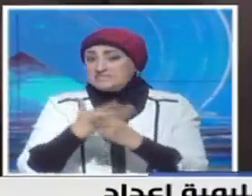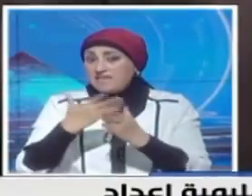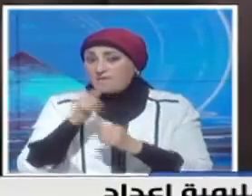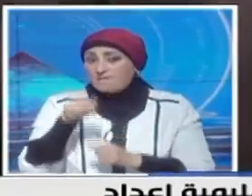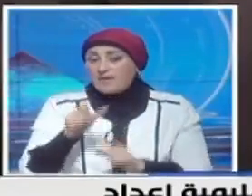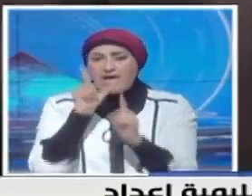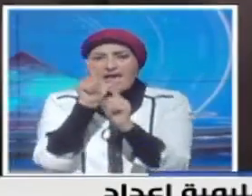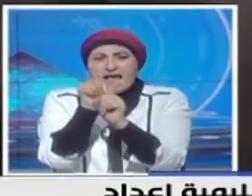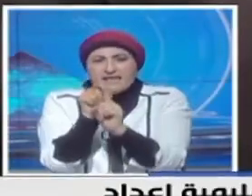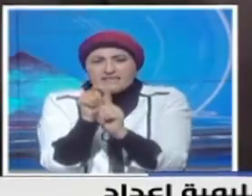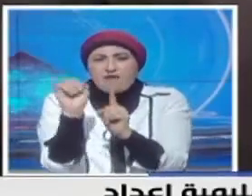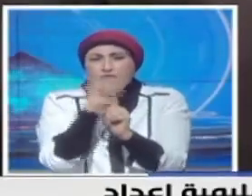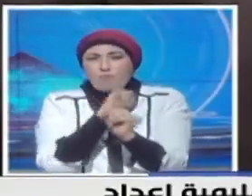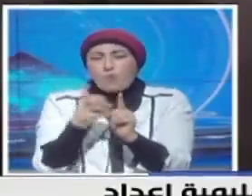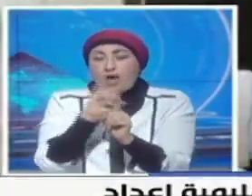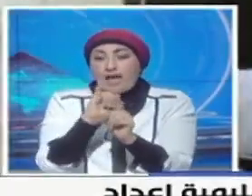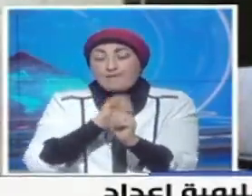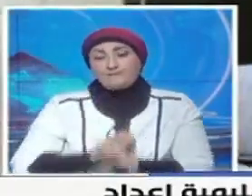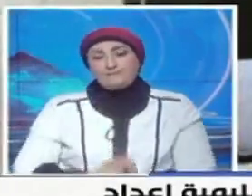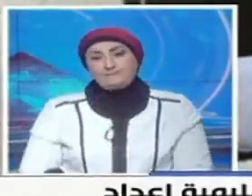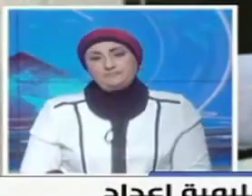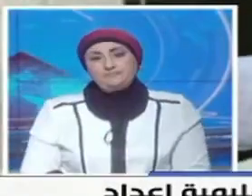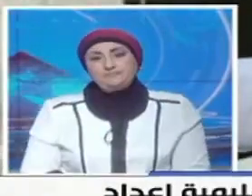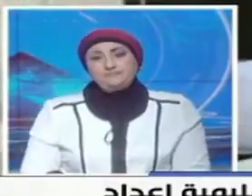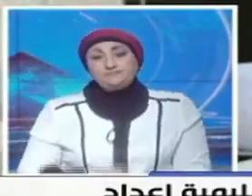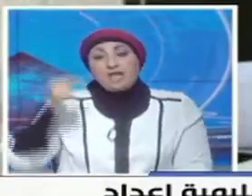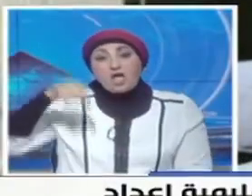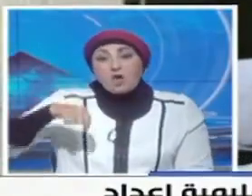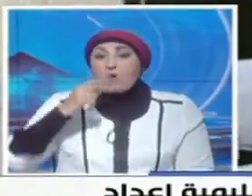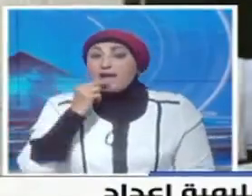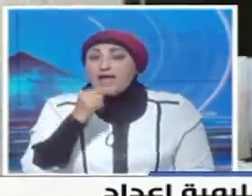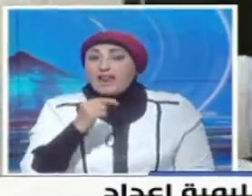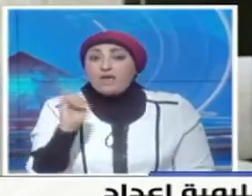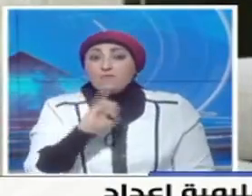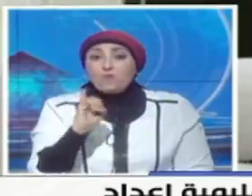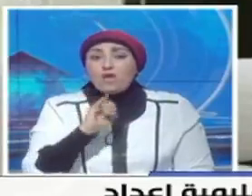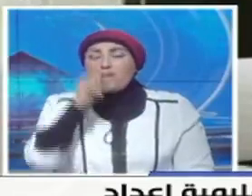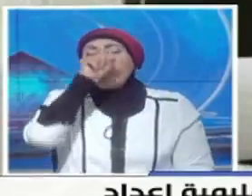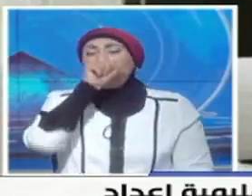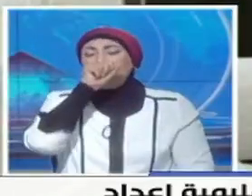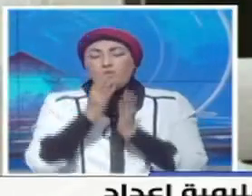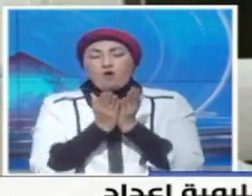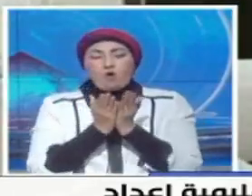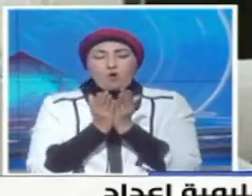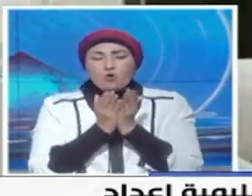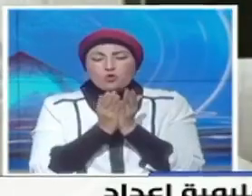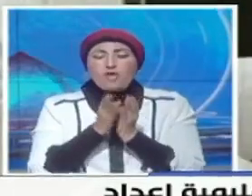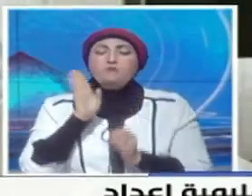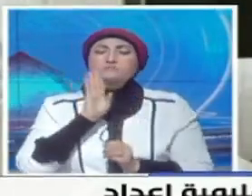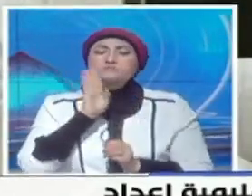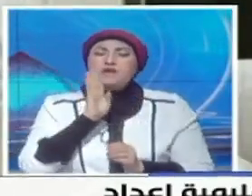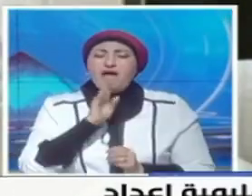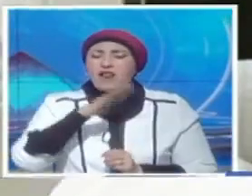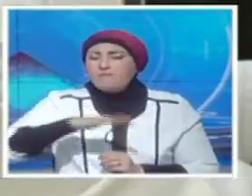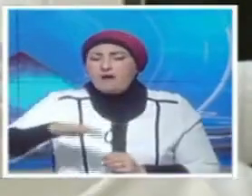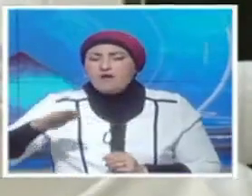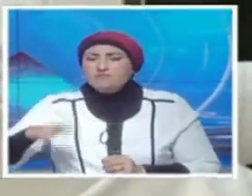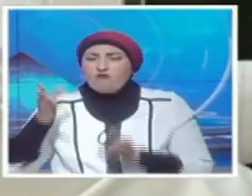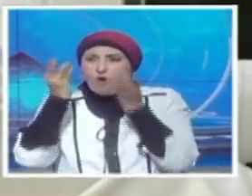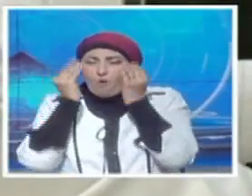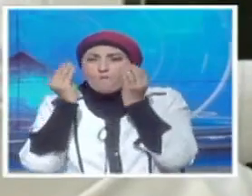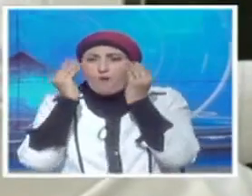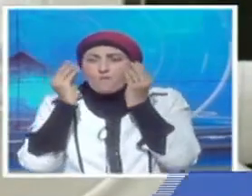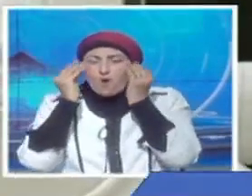تحقيق الأهداف الموضوعة سلفا. مع الوزير أكد النهاردة على الاهتمامنا بالقرآن الكريم وعلى تحفيظ القرآن الكريم، وإن شاء الله بإذن